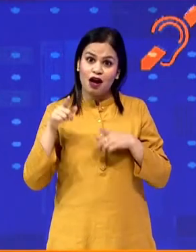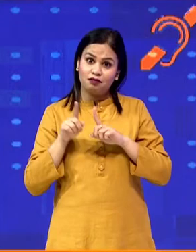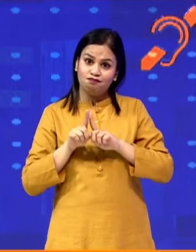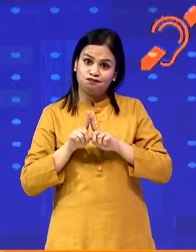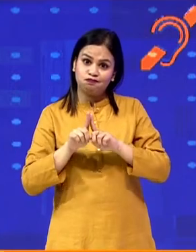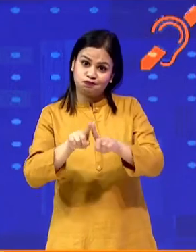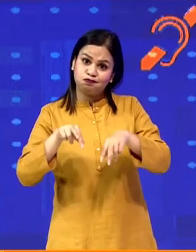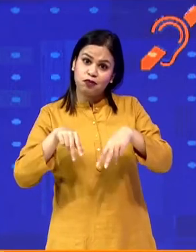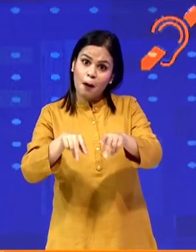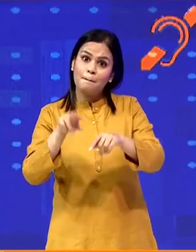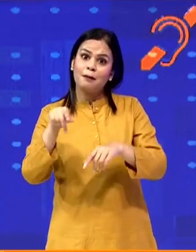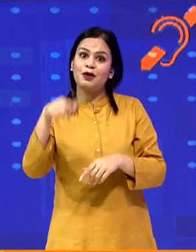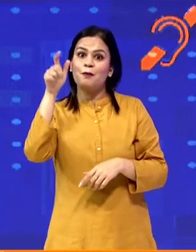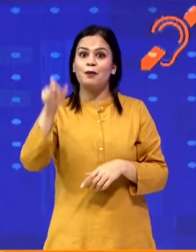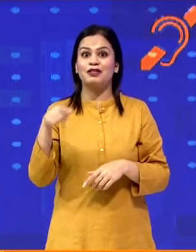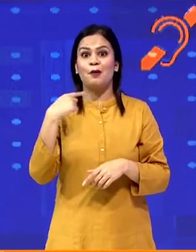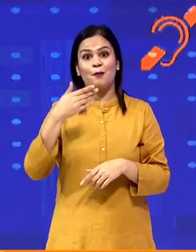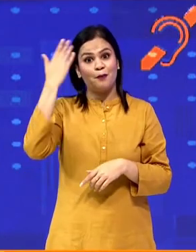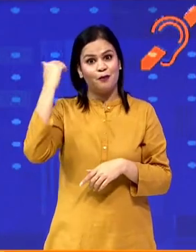गई